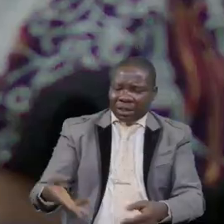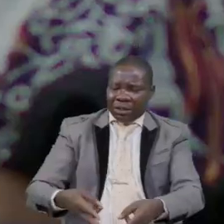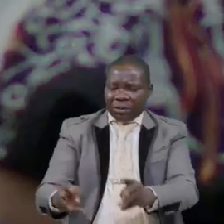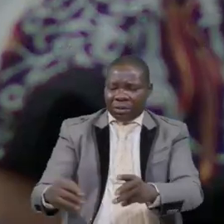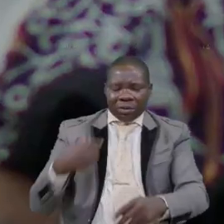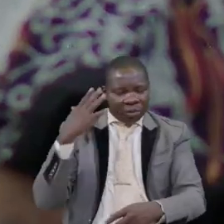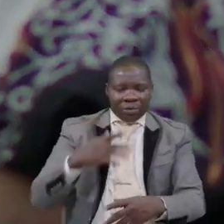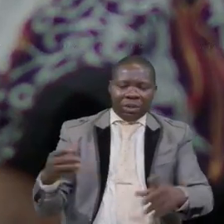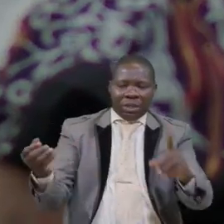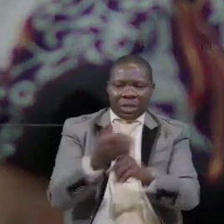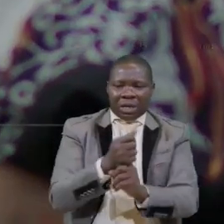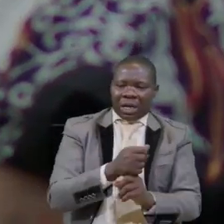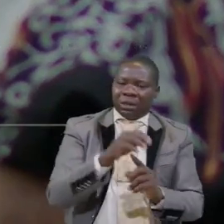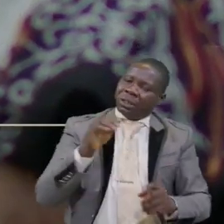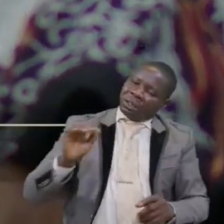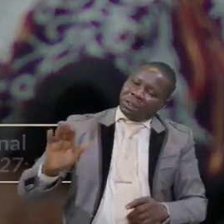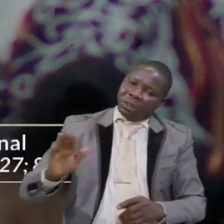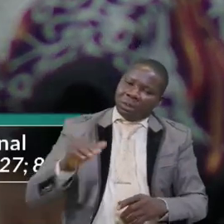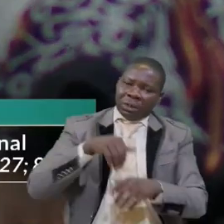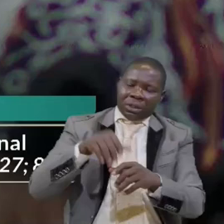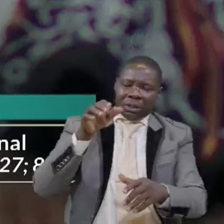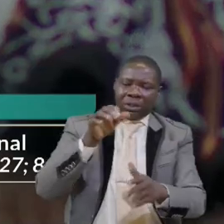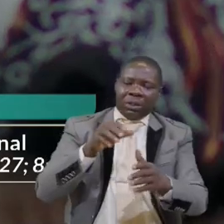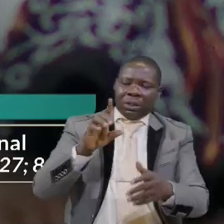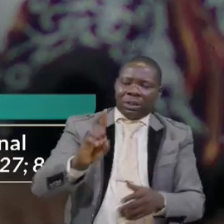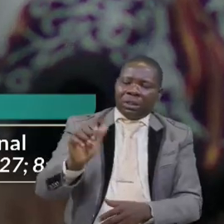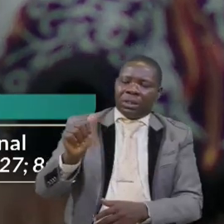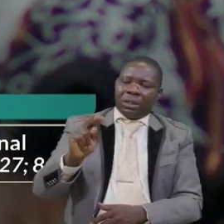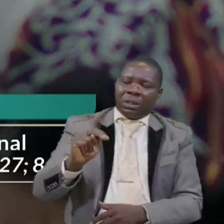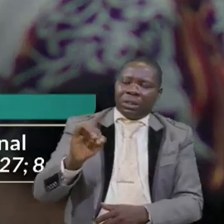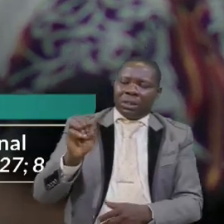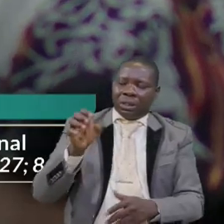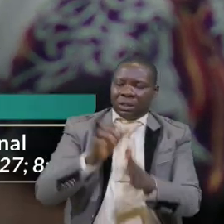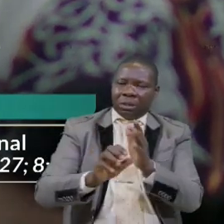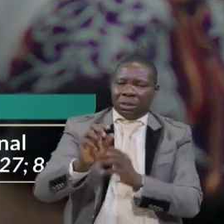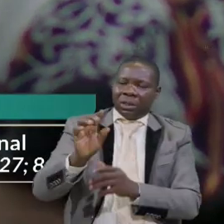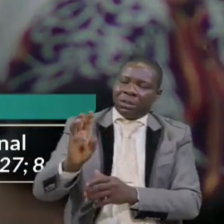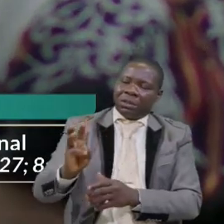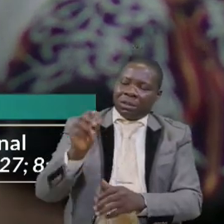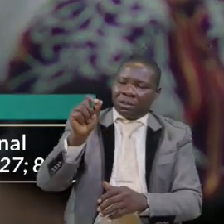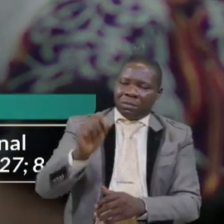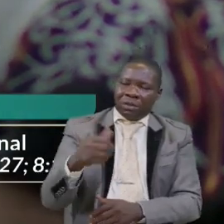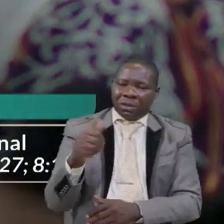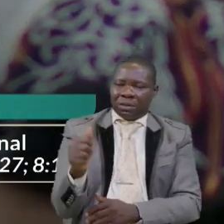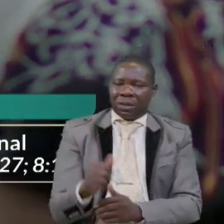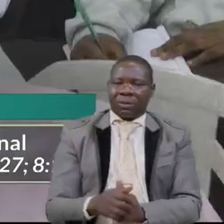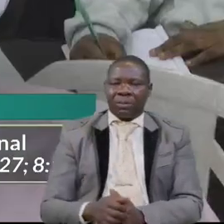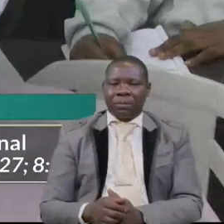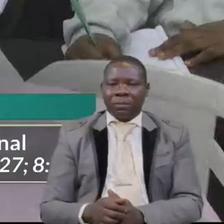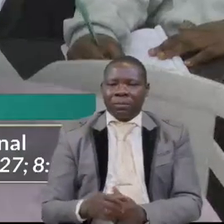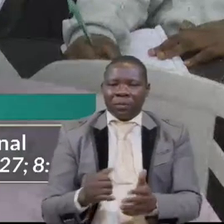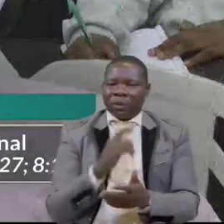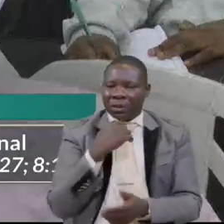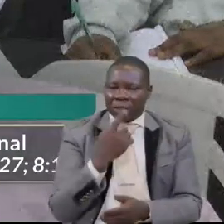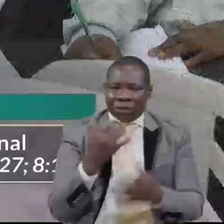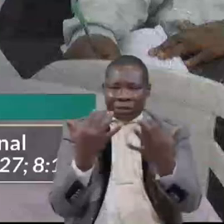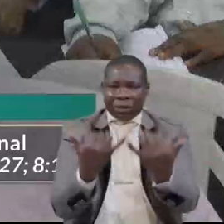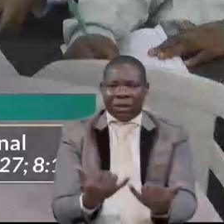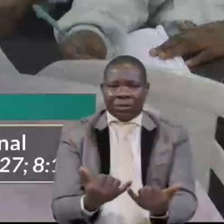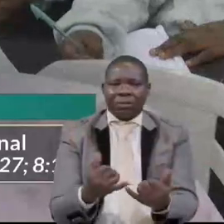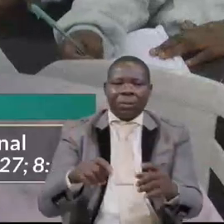manière verset Daniel 6 verset 10 la Bible dit lorsque